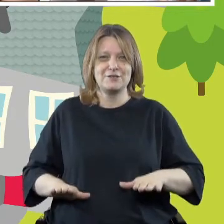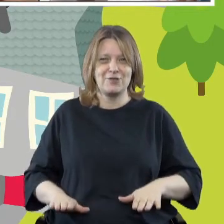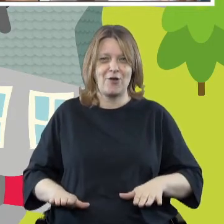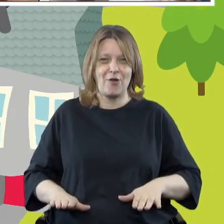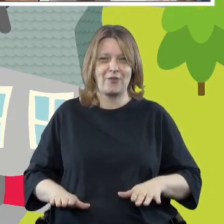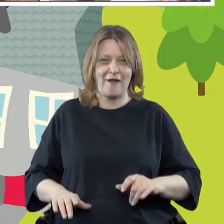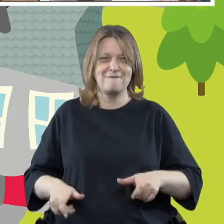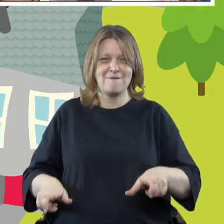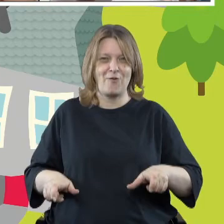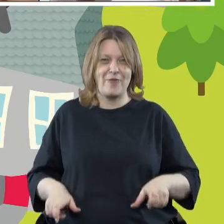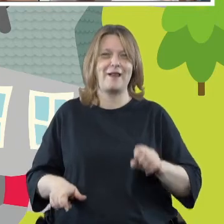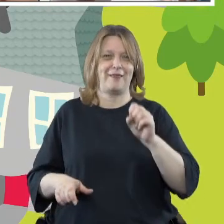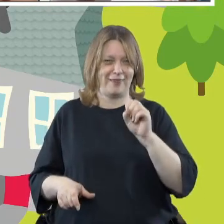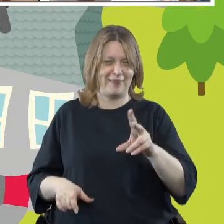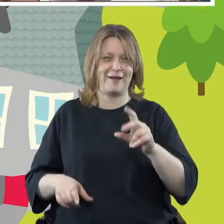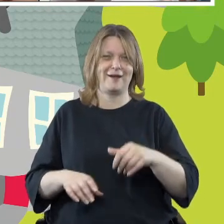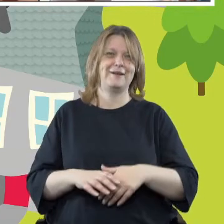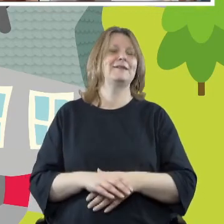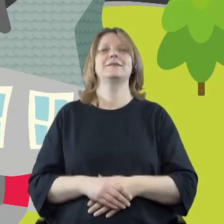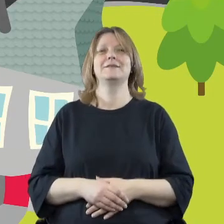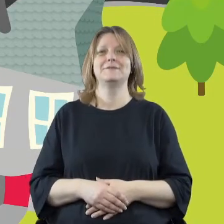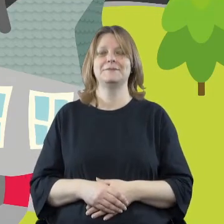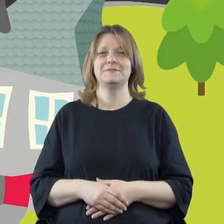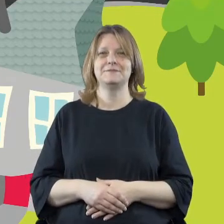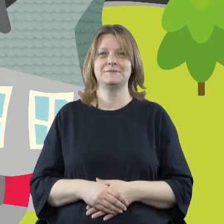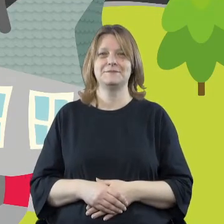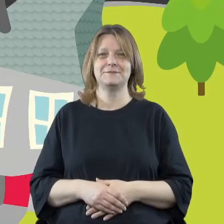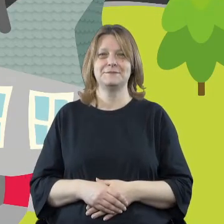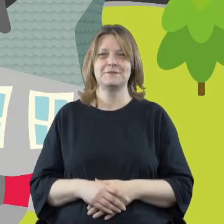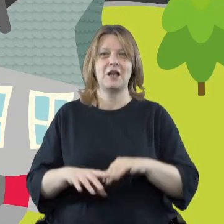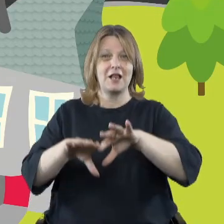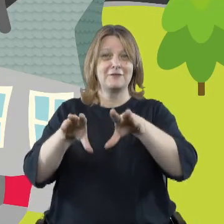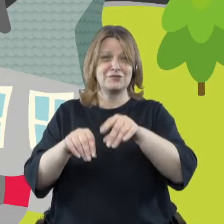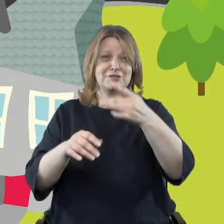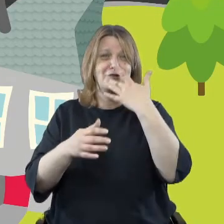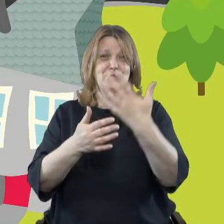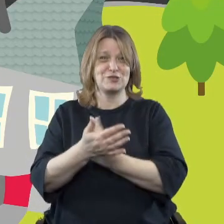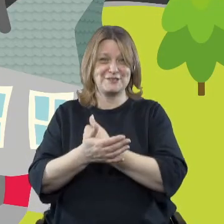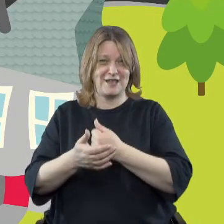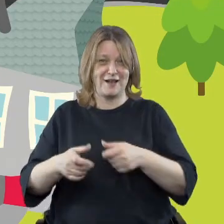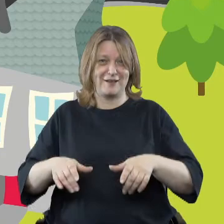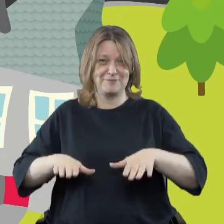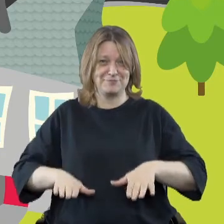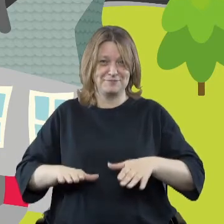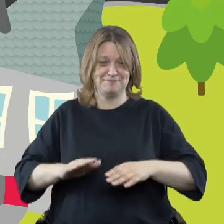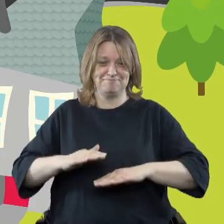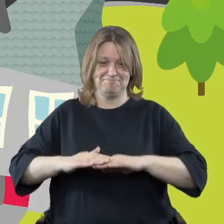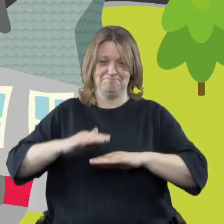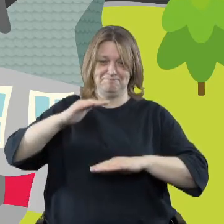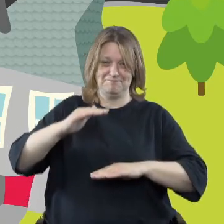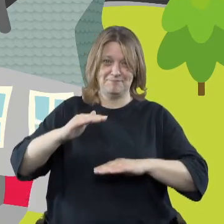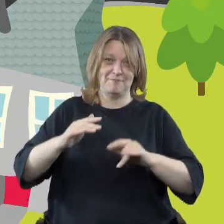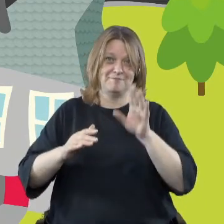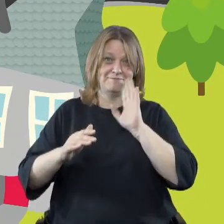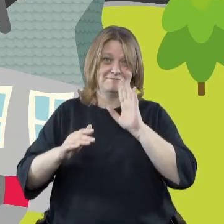Siedzonko. Fotelik, tak jest. Znakomicie. Widzę, że wszyscy używaliście takiego siedzonka czy foteliku i używacie